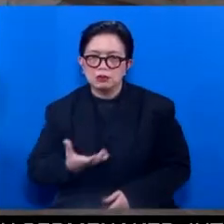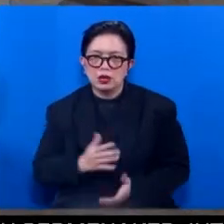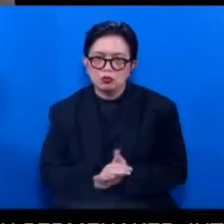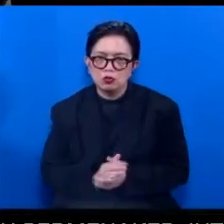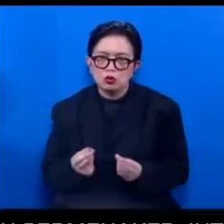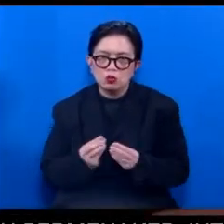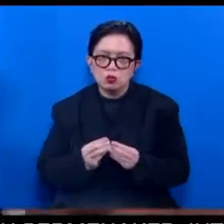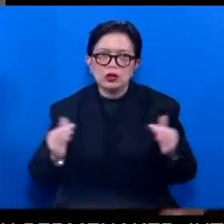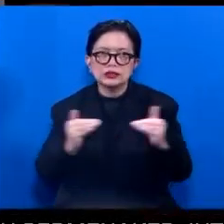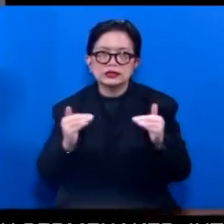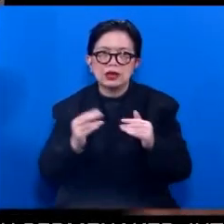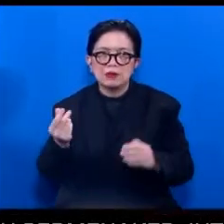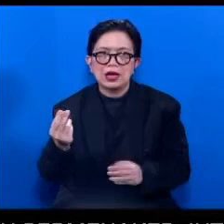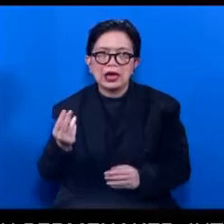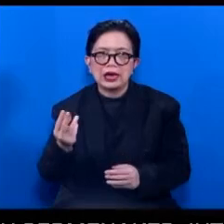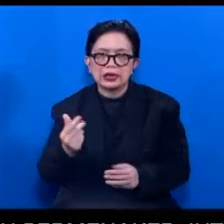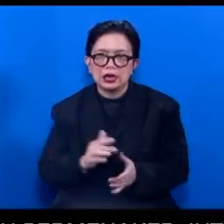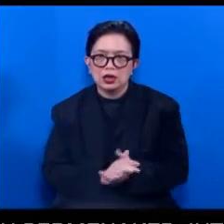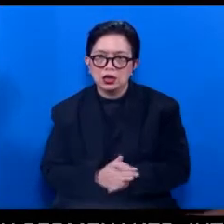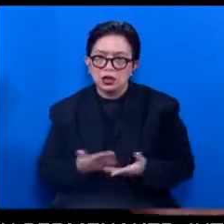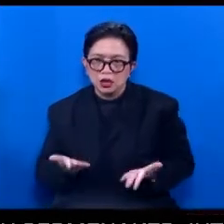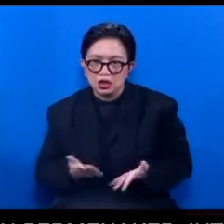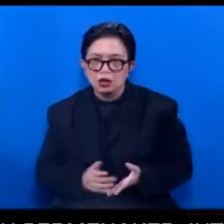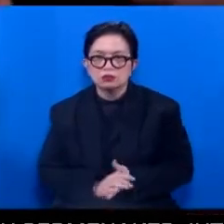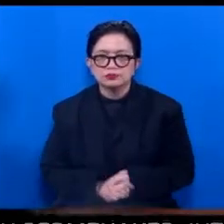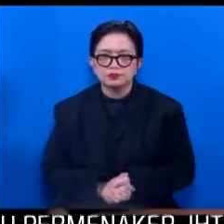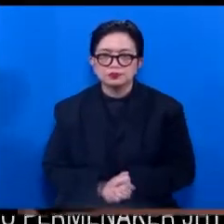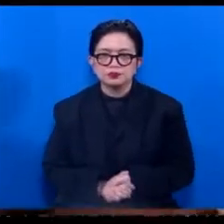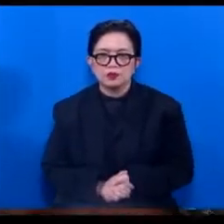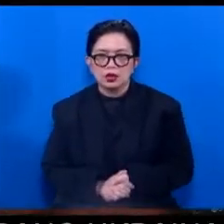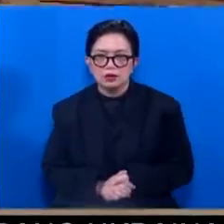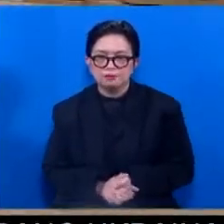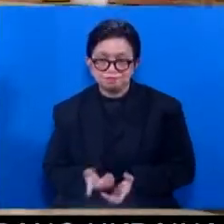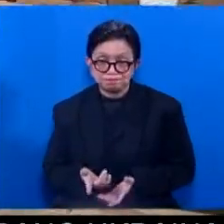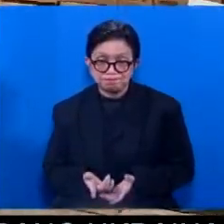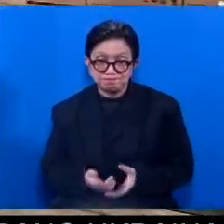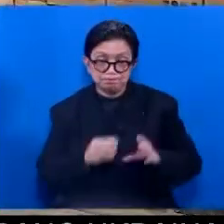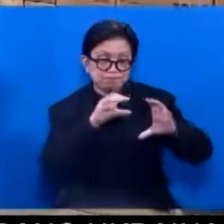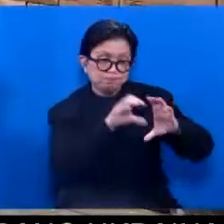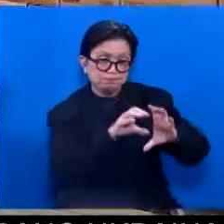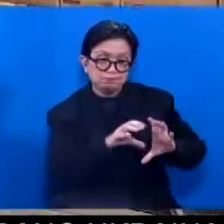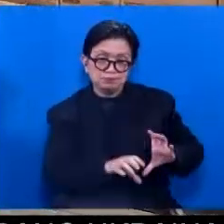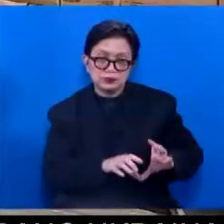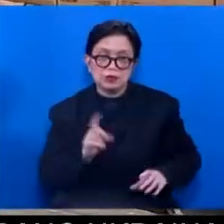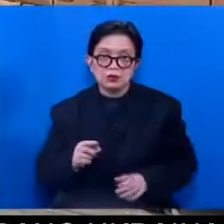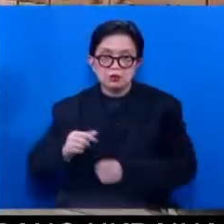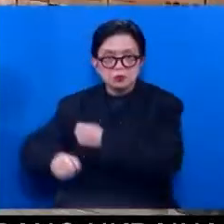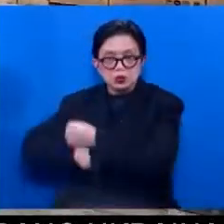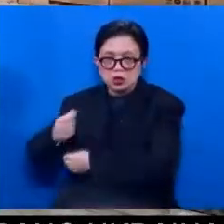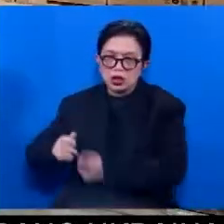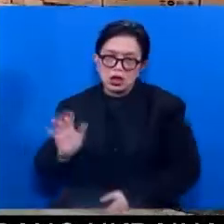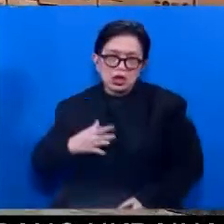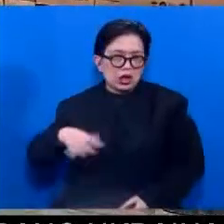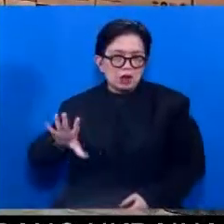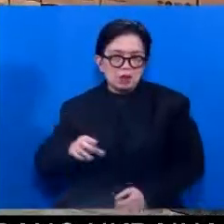menyulitkan distributor mengedarkan minyak goreng non-subsidi. Langkah penimbunan ditempuh distributor karena pengusaha tidak mau merugi